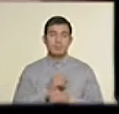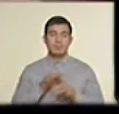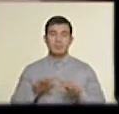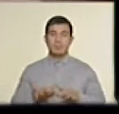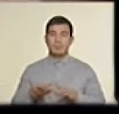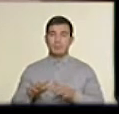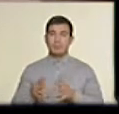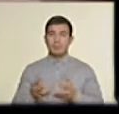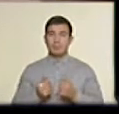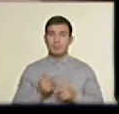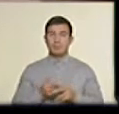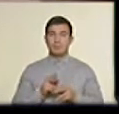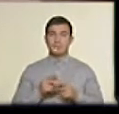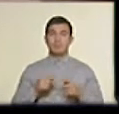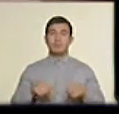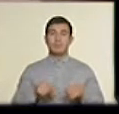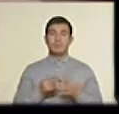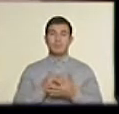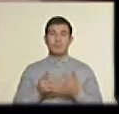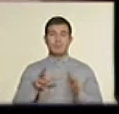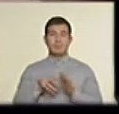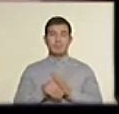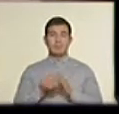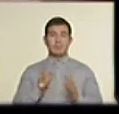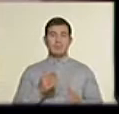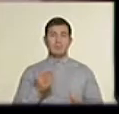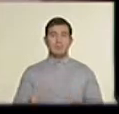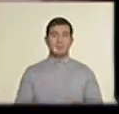zonalari tabiiy rekreatsiya resurslariga kiritiladi.